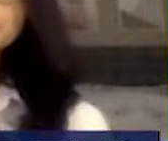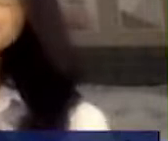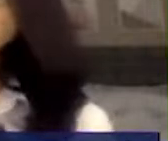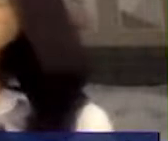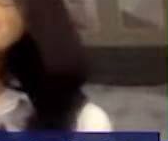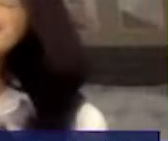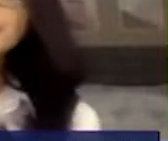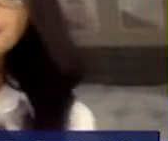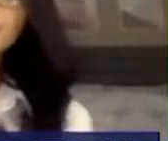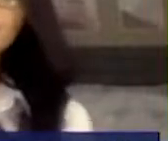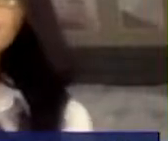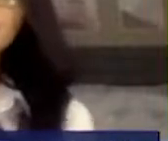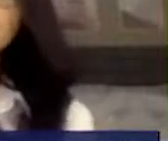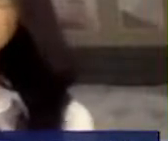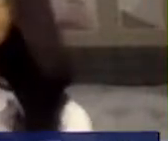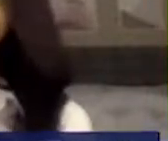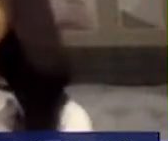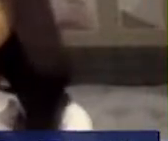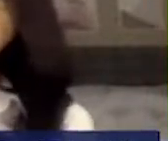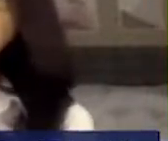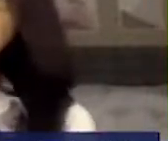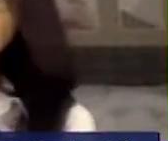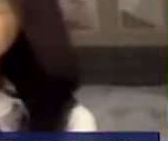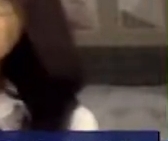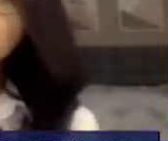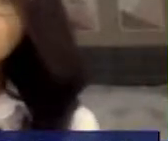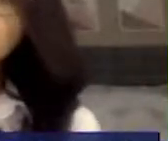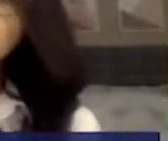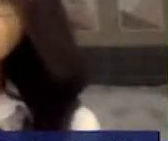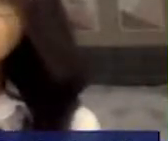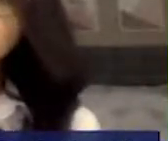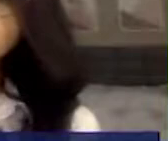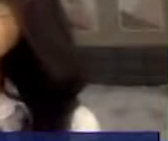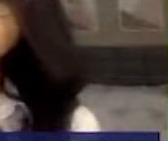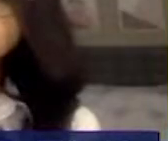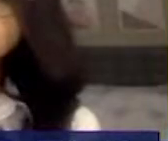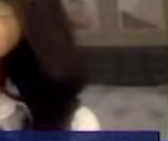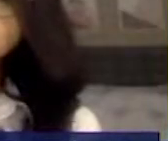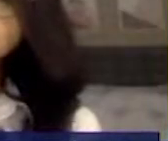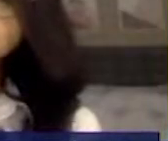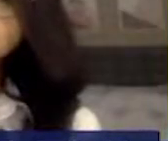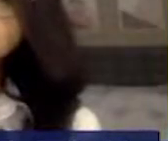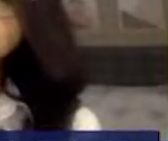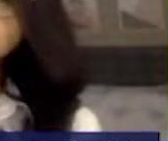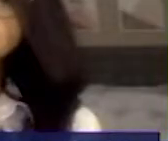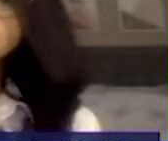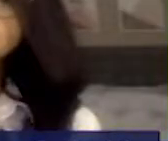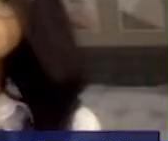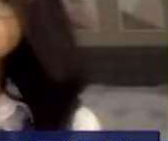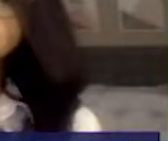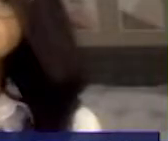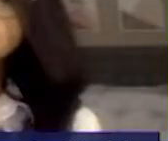maaf terus bebas saya juga kurang agak kurang bgtu lah kembali ya Apakah Keisha mengharapkan bahwa sistem ini bukan menjadi